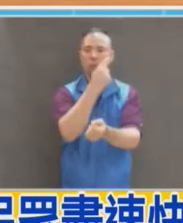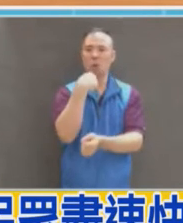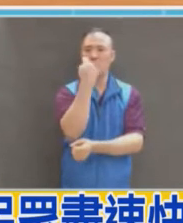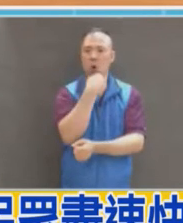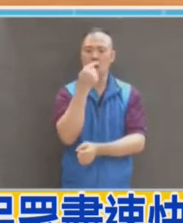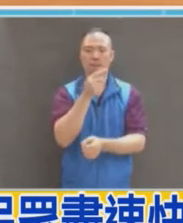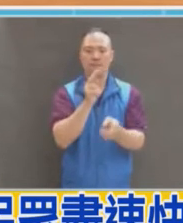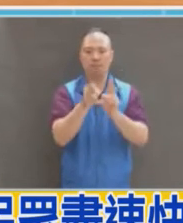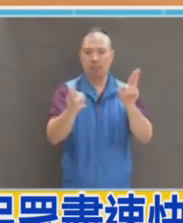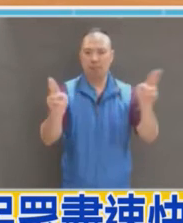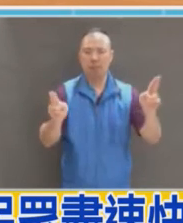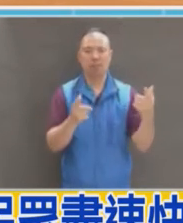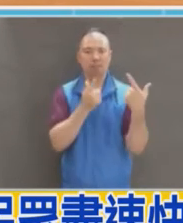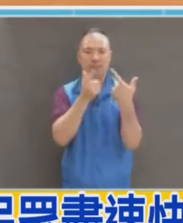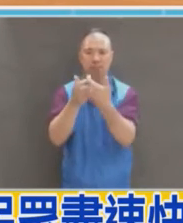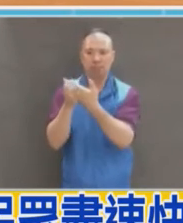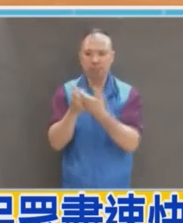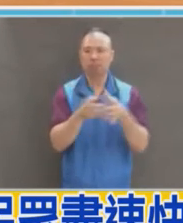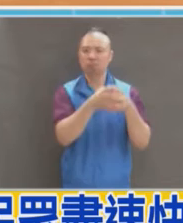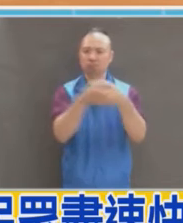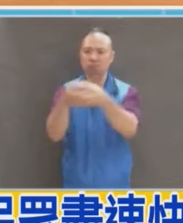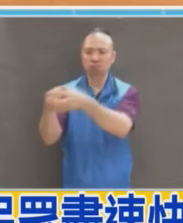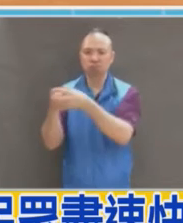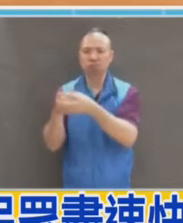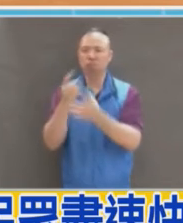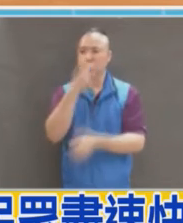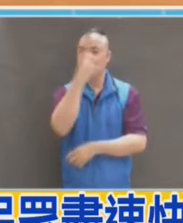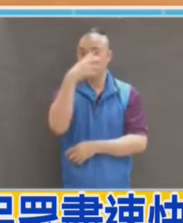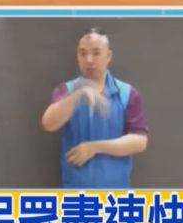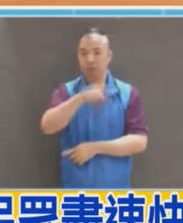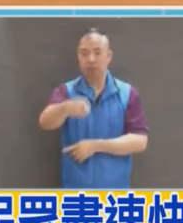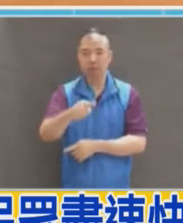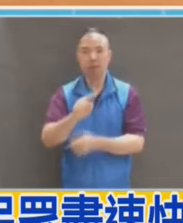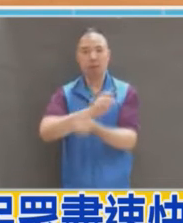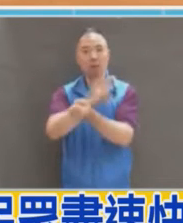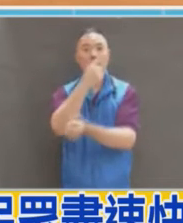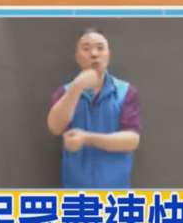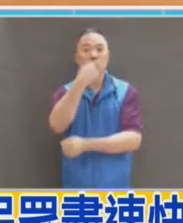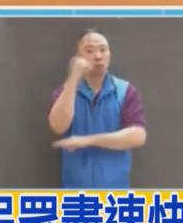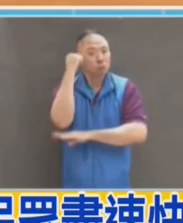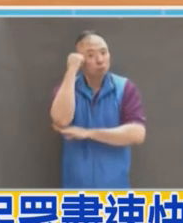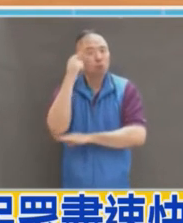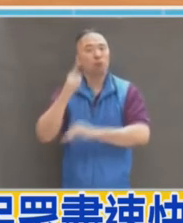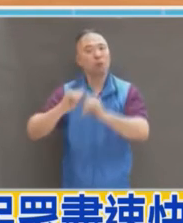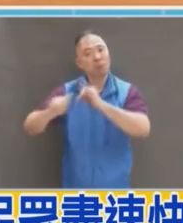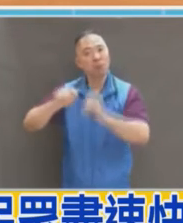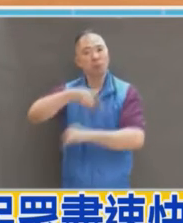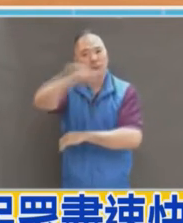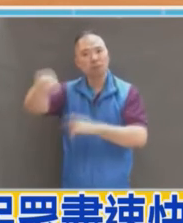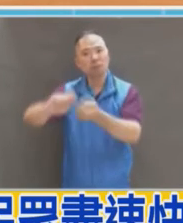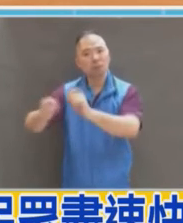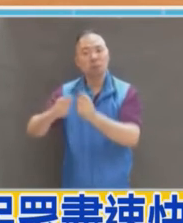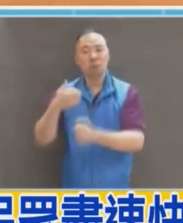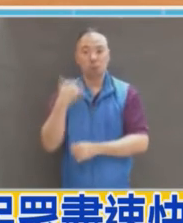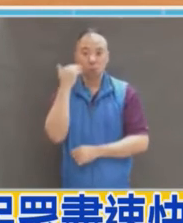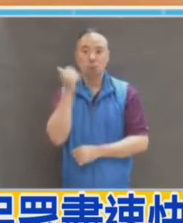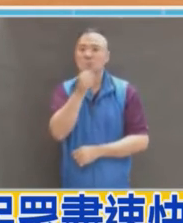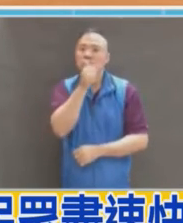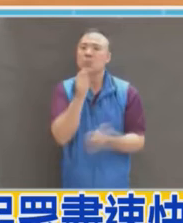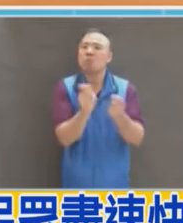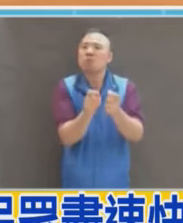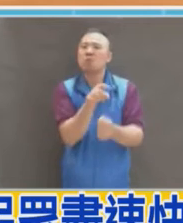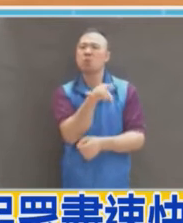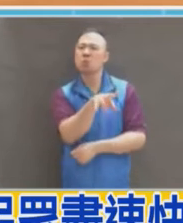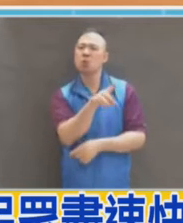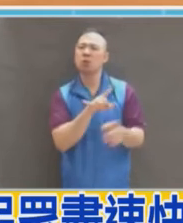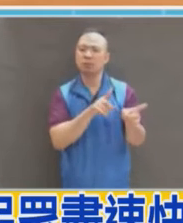控中心去看整个车流量，那这些车流量经过我们的